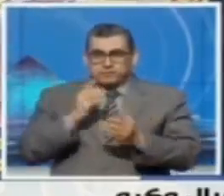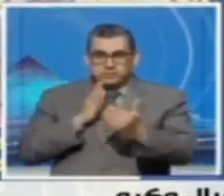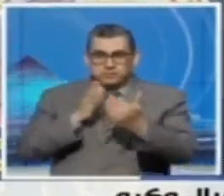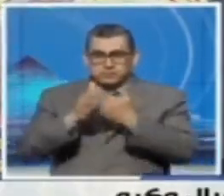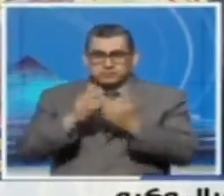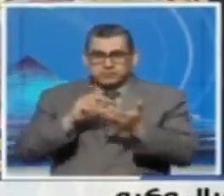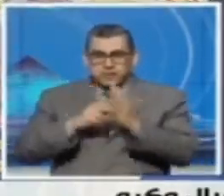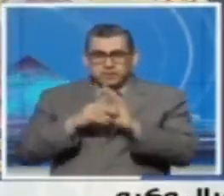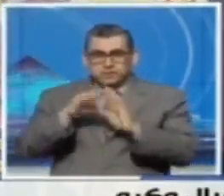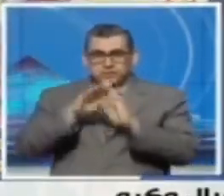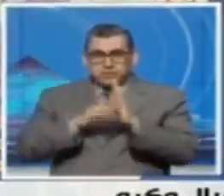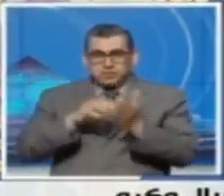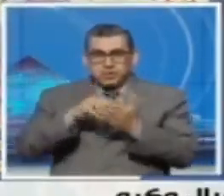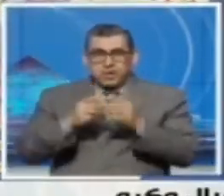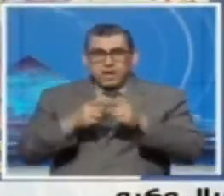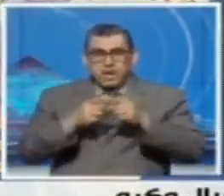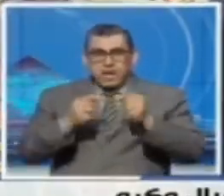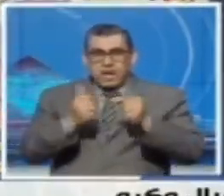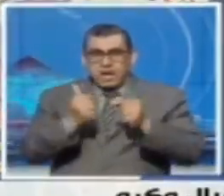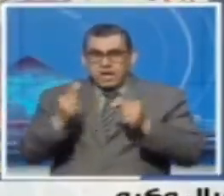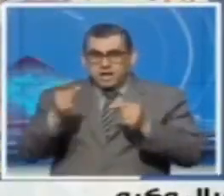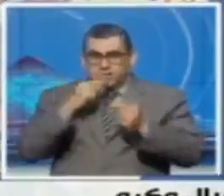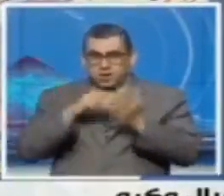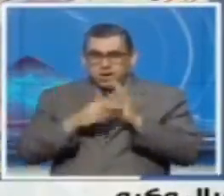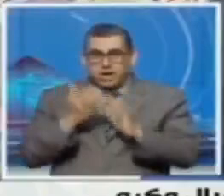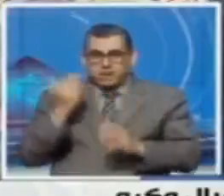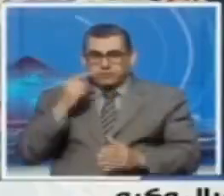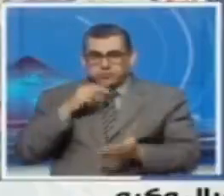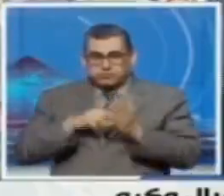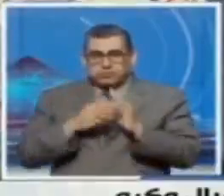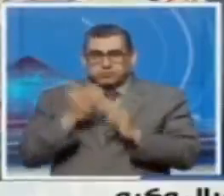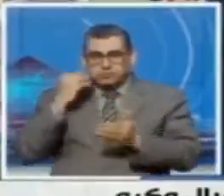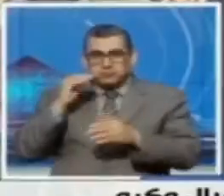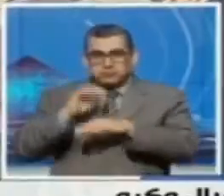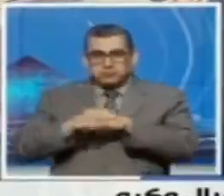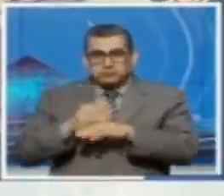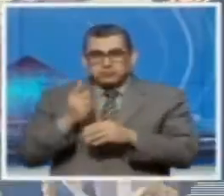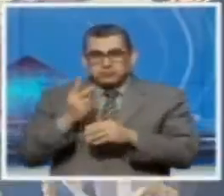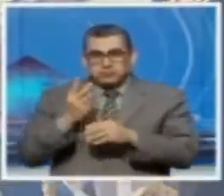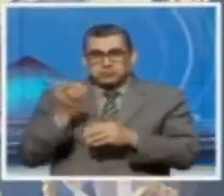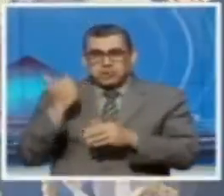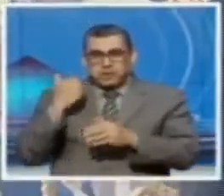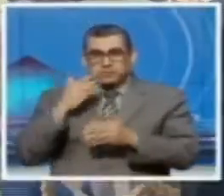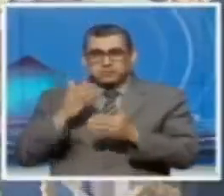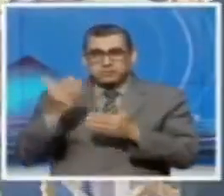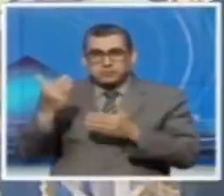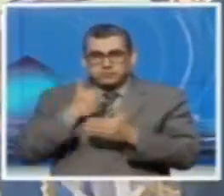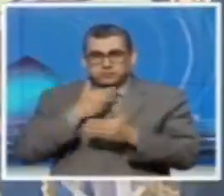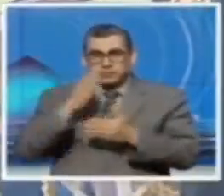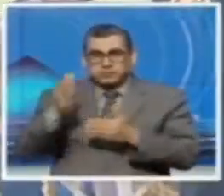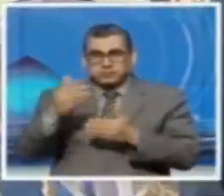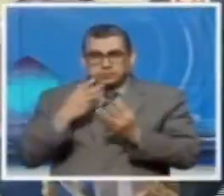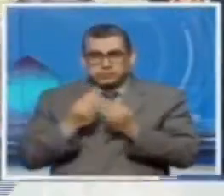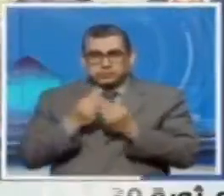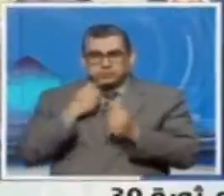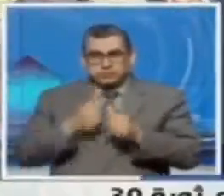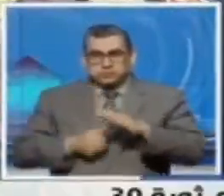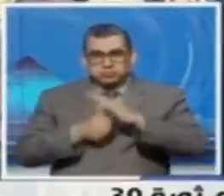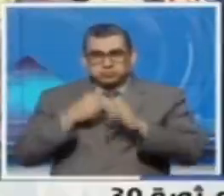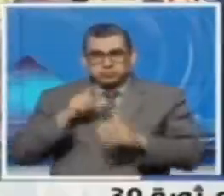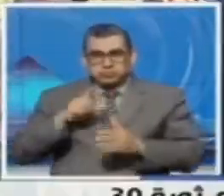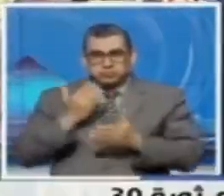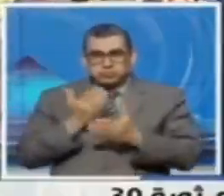من منطقة الخليج. نحن لاحظنا ورصدنا زيارات في هذا الصدد على مستوى رفيع،